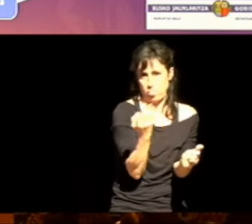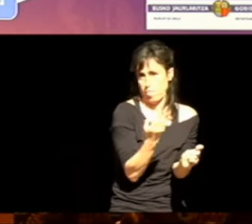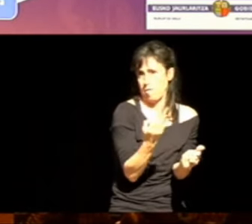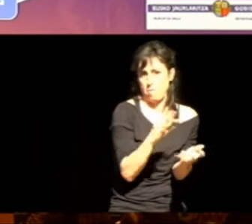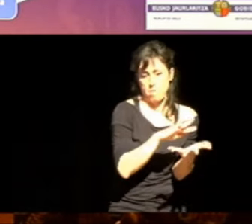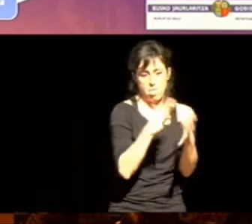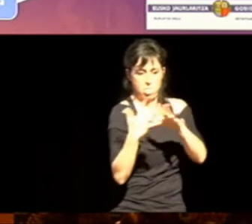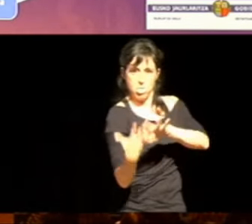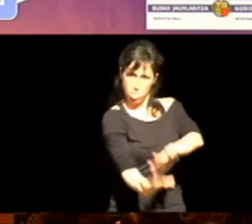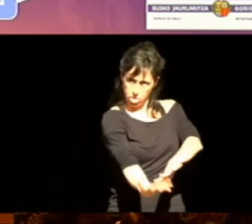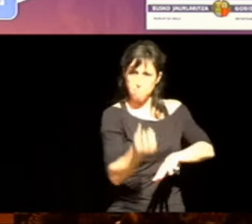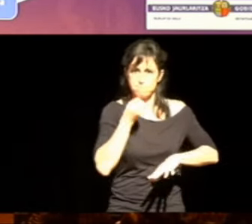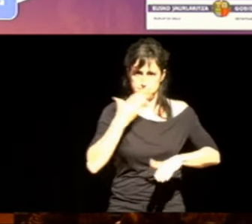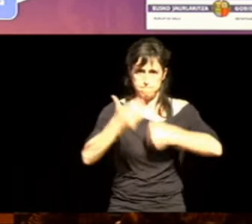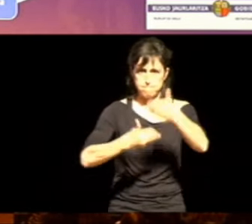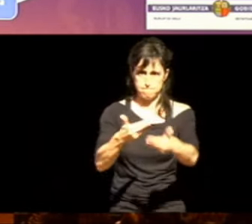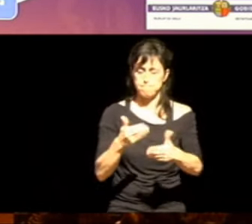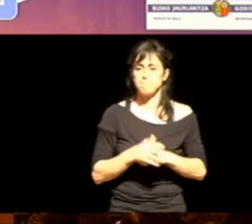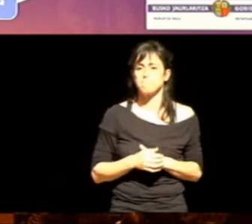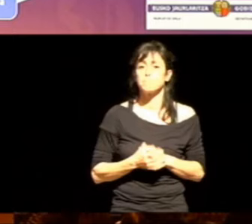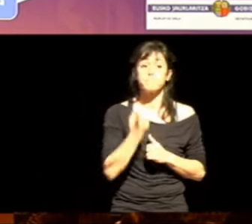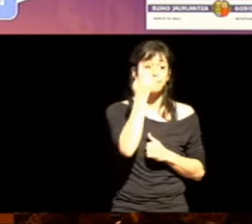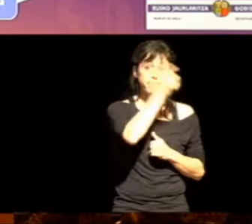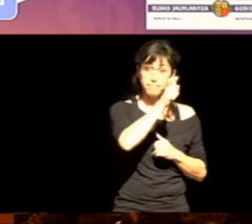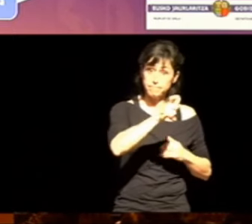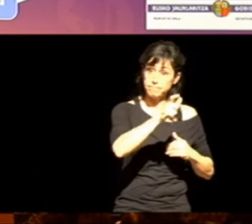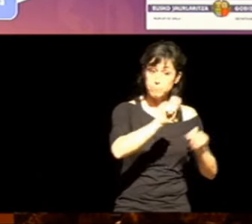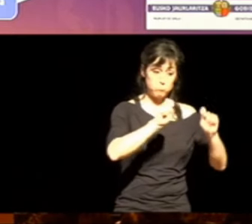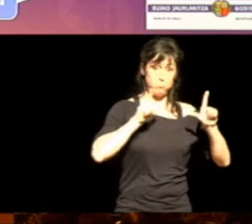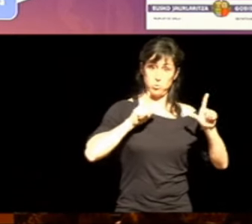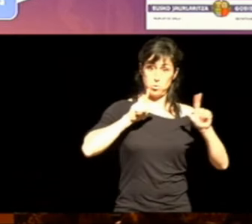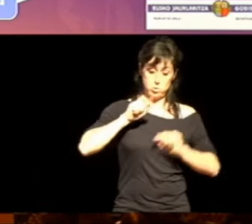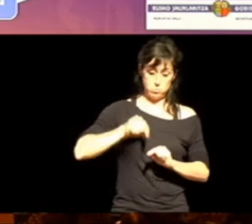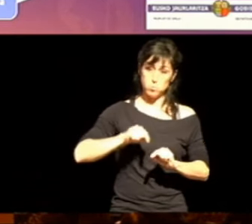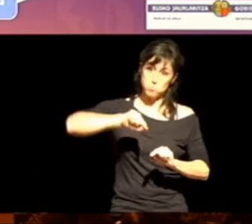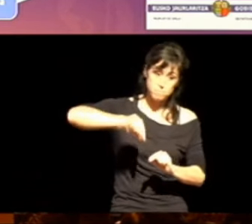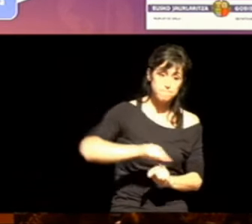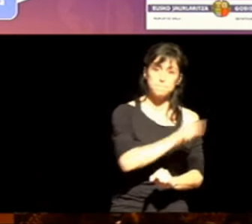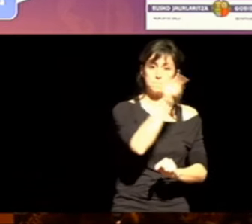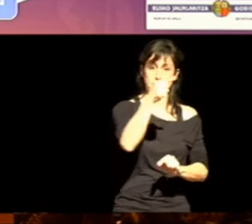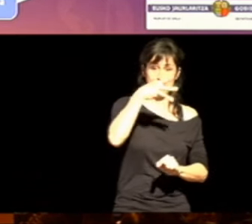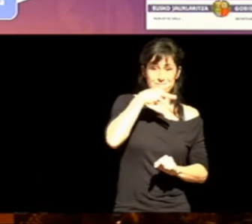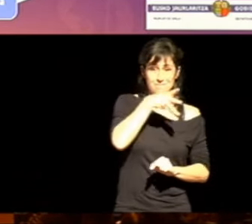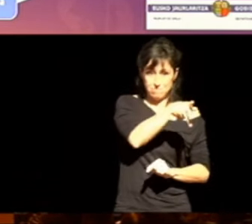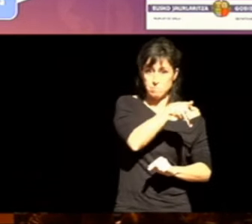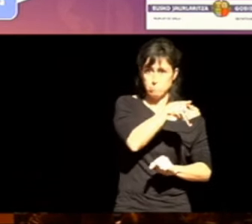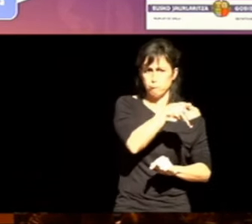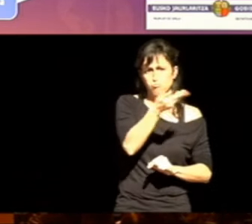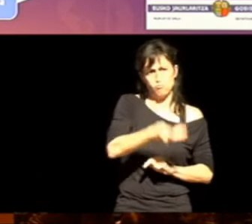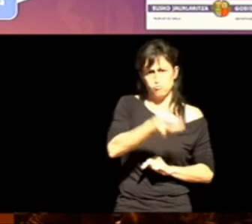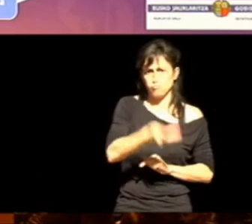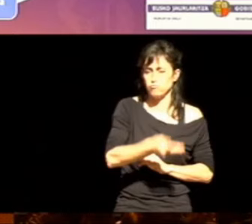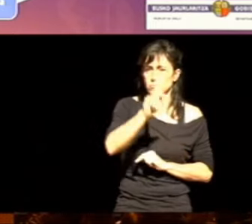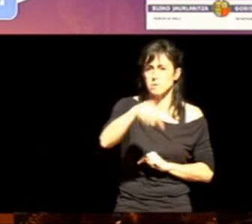Hortik aurrera, ikasleen protagonismotik aurrera, eskerrean agertzen diren hiru hori baita ere funtsezkoak dira, baina modu batean edo bestean